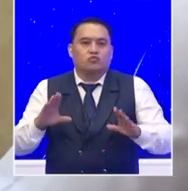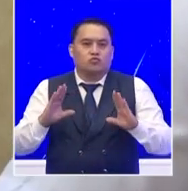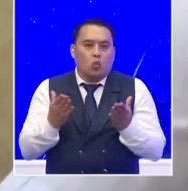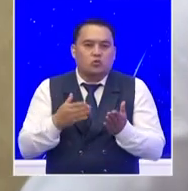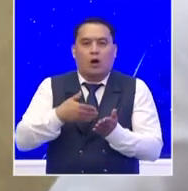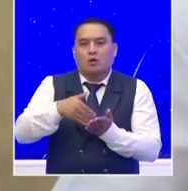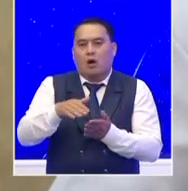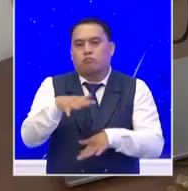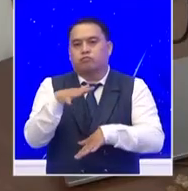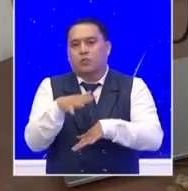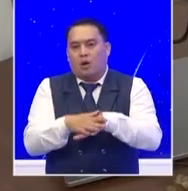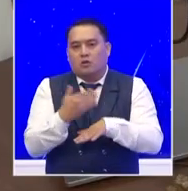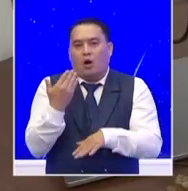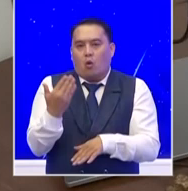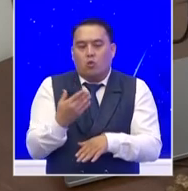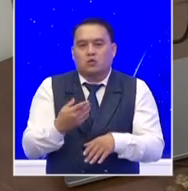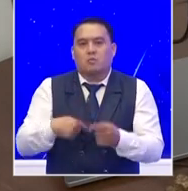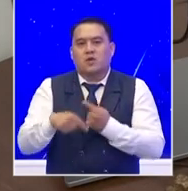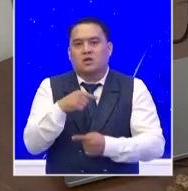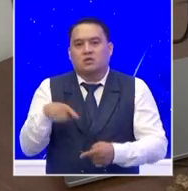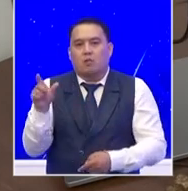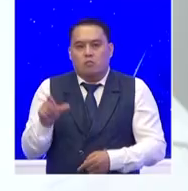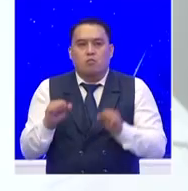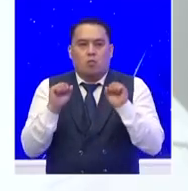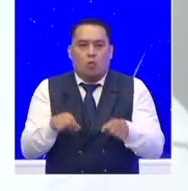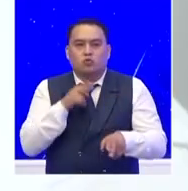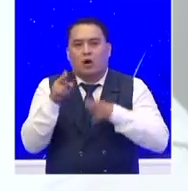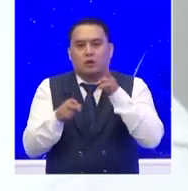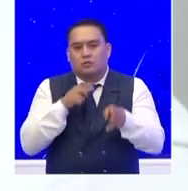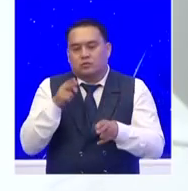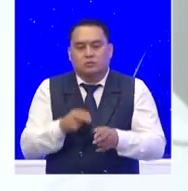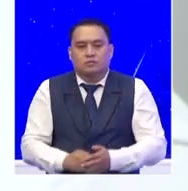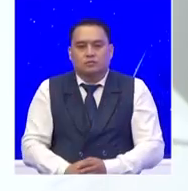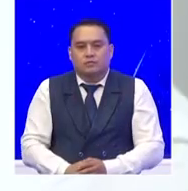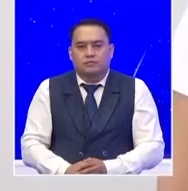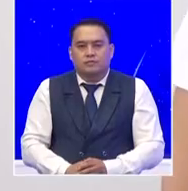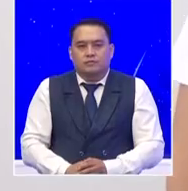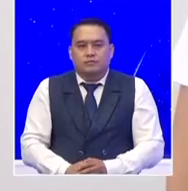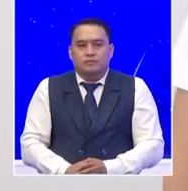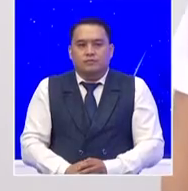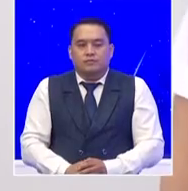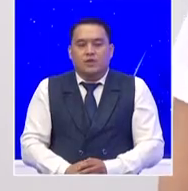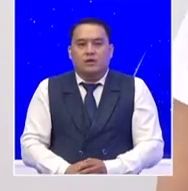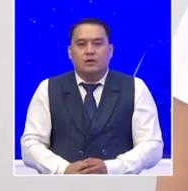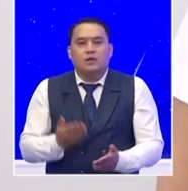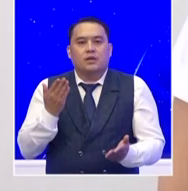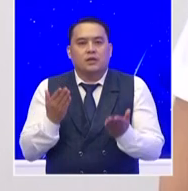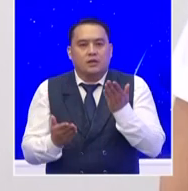необоснованного отказа банками второго уровня субъекты малого и среднего бизнеса могут обратиться напрямую к ним. В том случае,